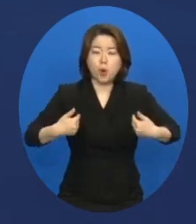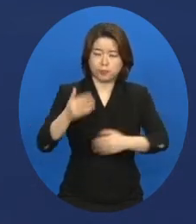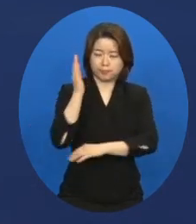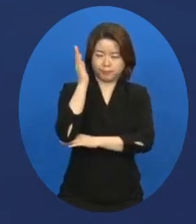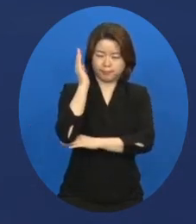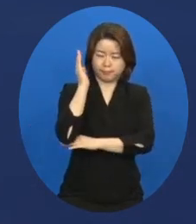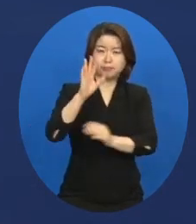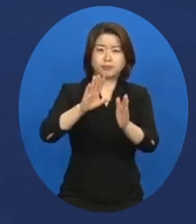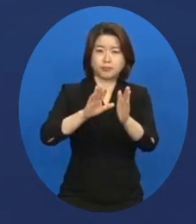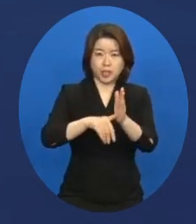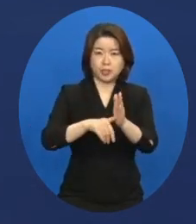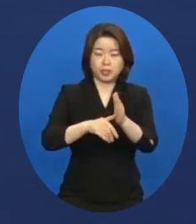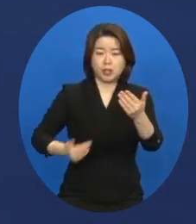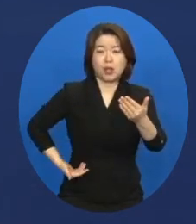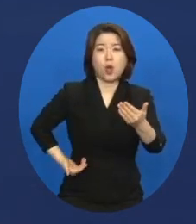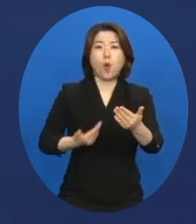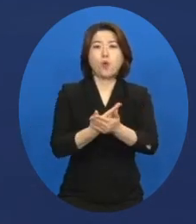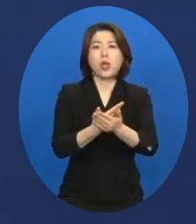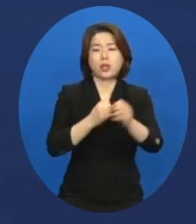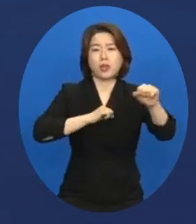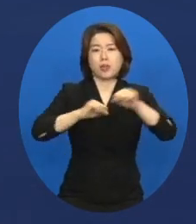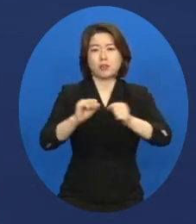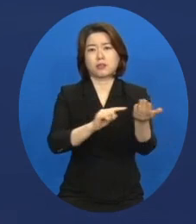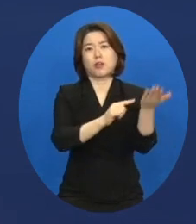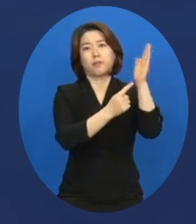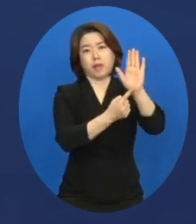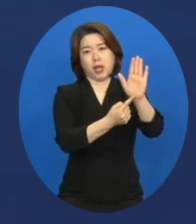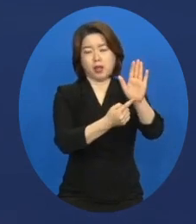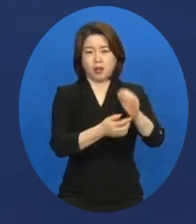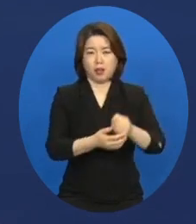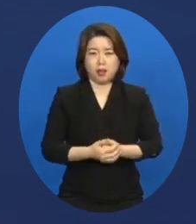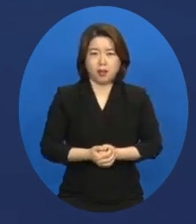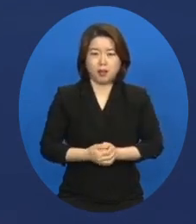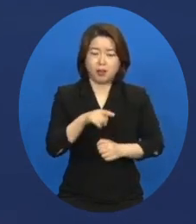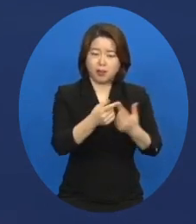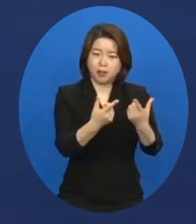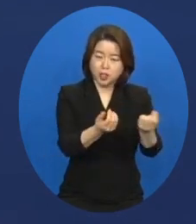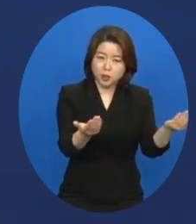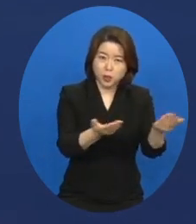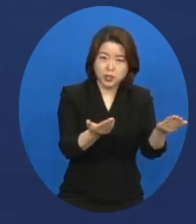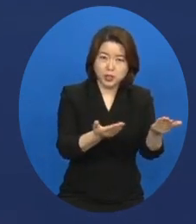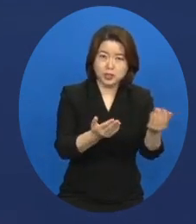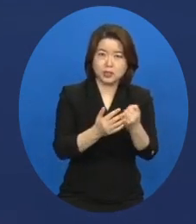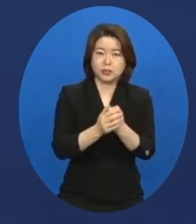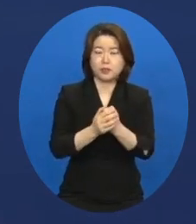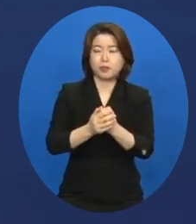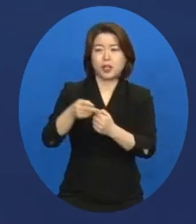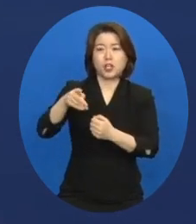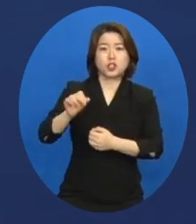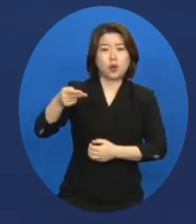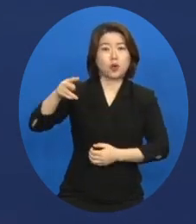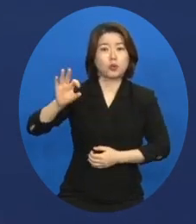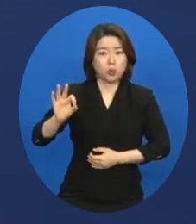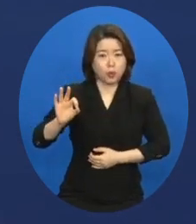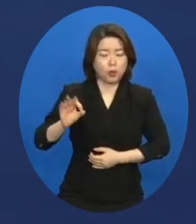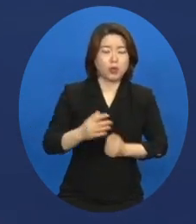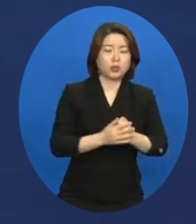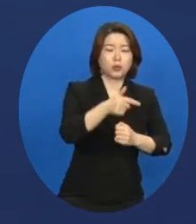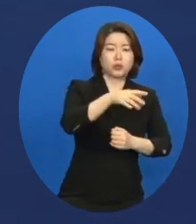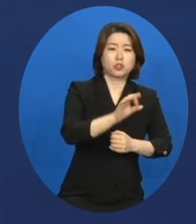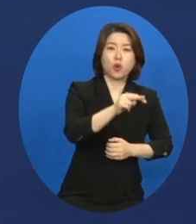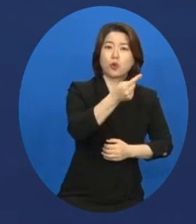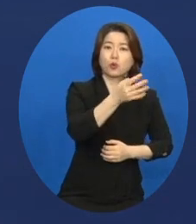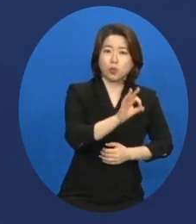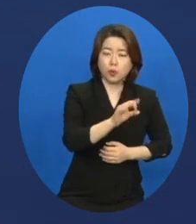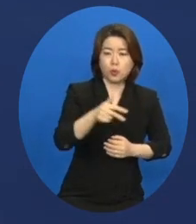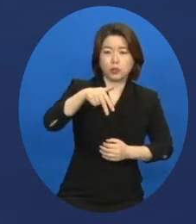회개의 역사들이 일어나기 시작하는 겁니다. 이런 일들이 승동교회, 정동교회,